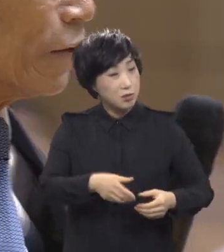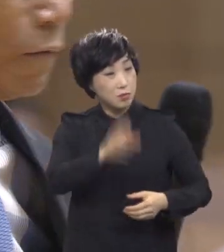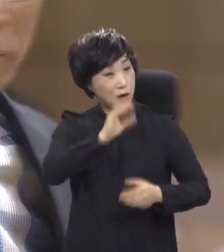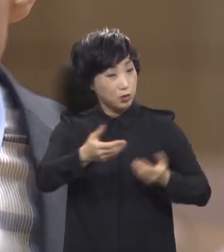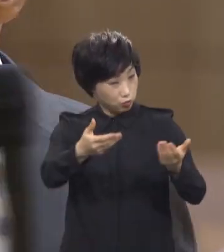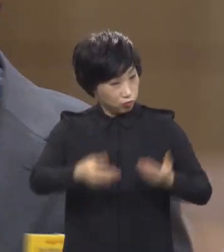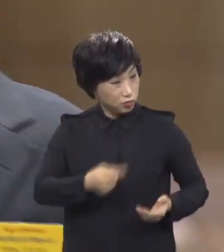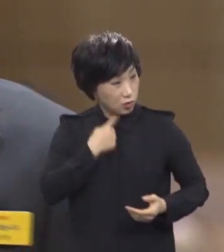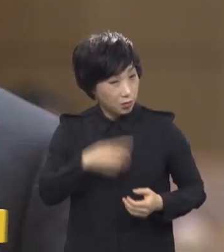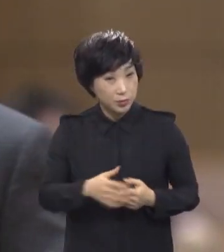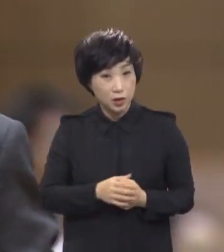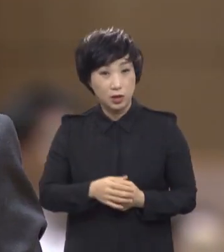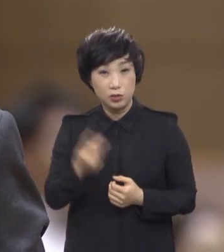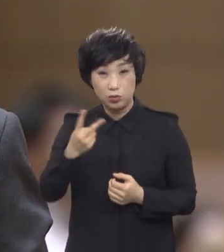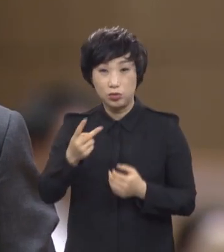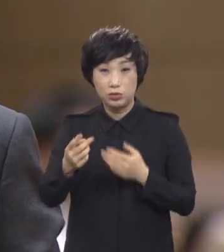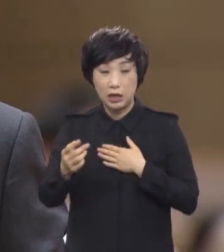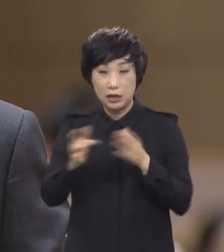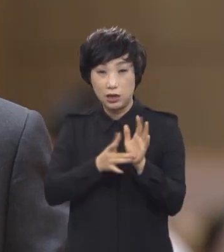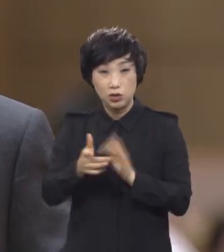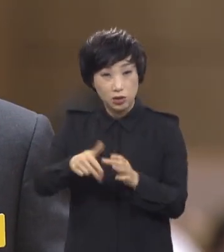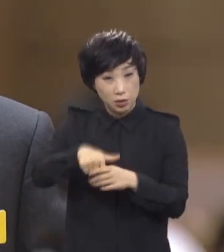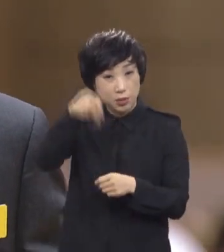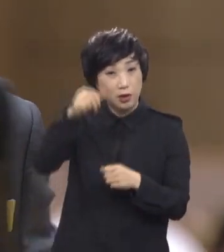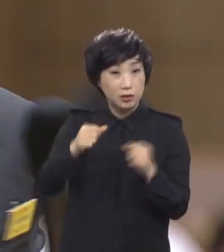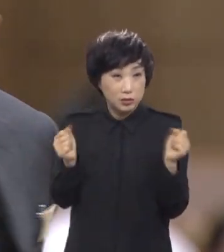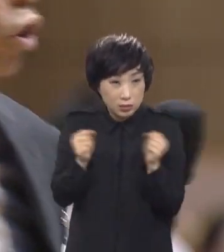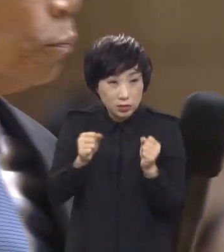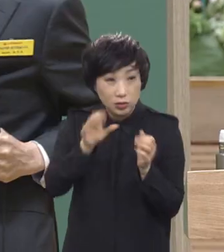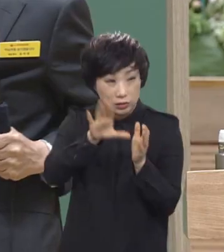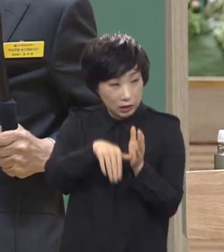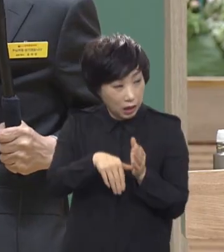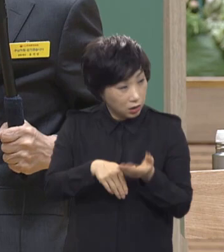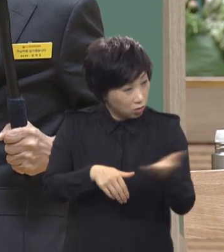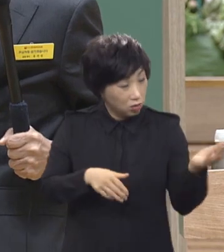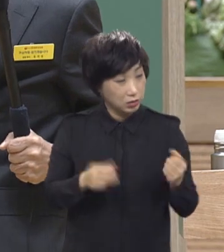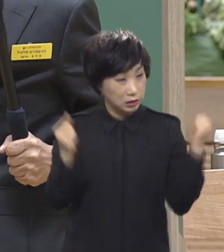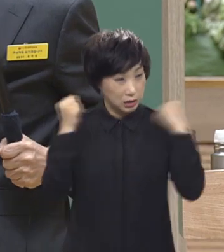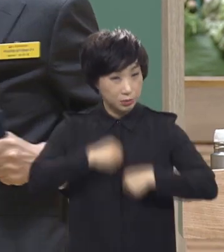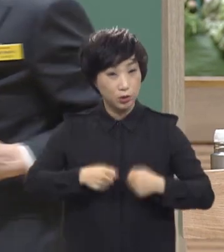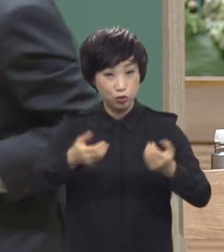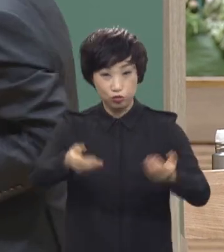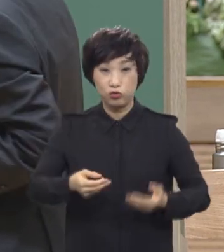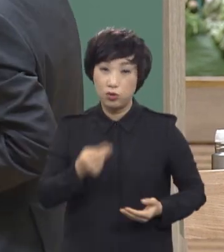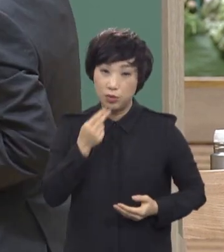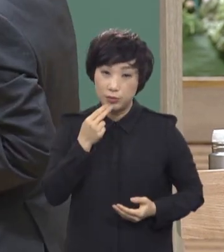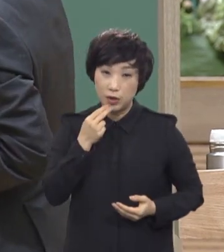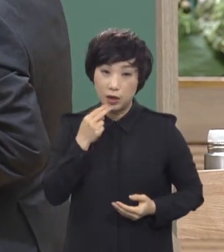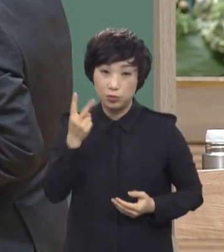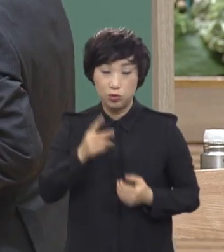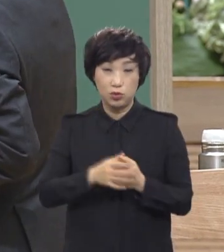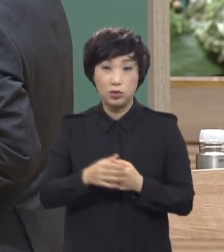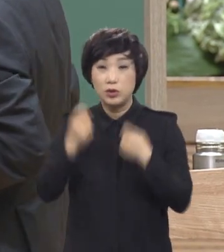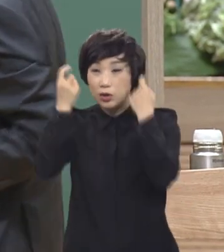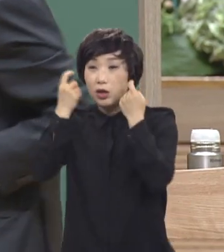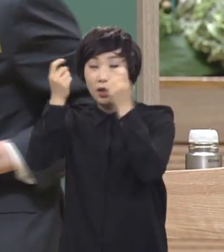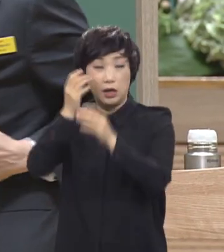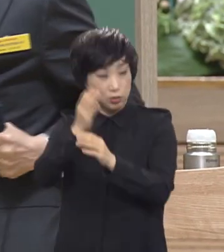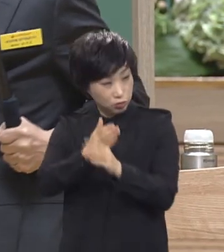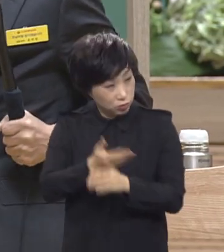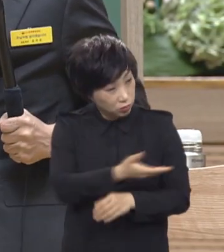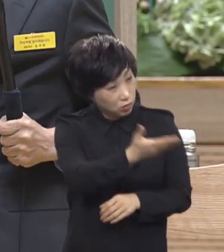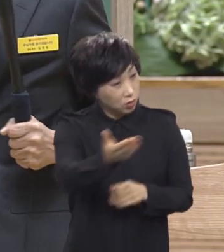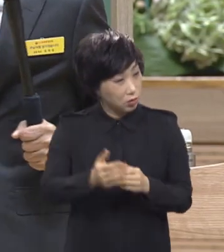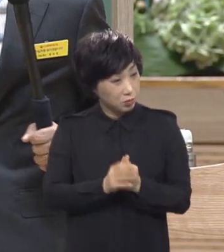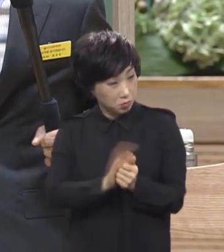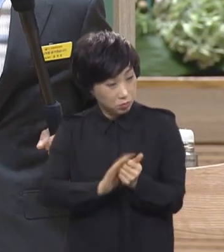않았어 내가 벗었을 때 입을 것을 주지 않았어 내가 낙은에 되었을 때